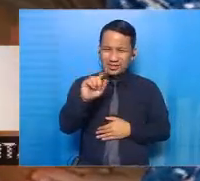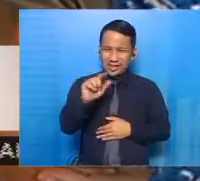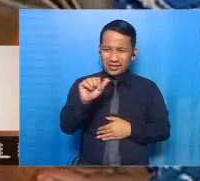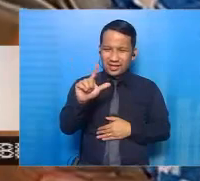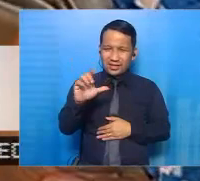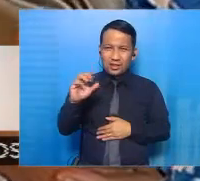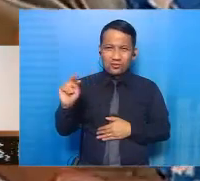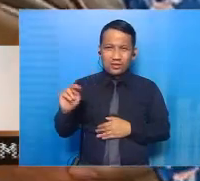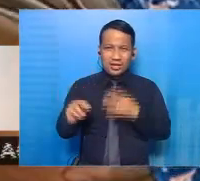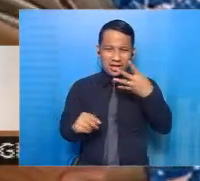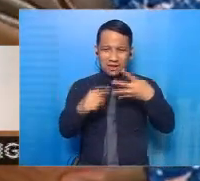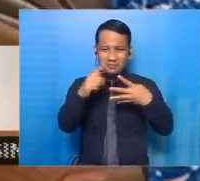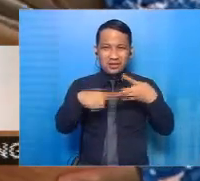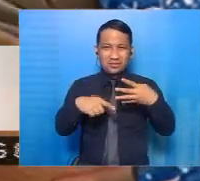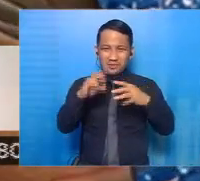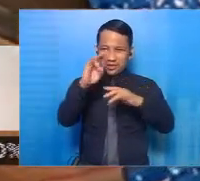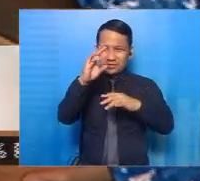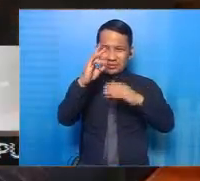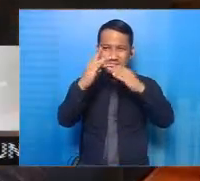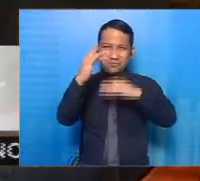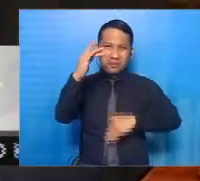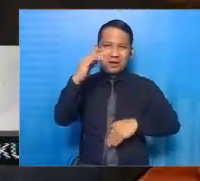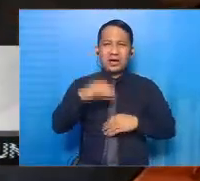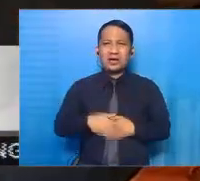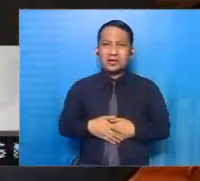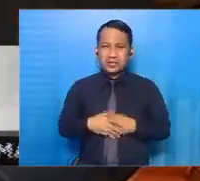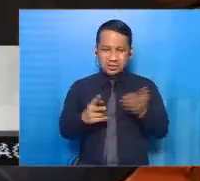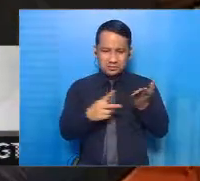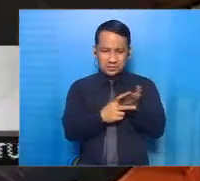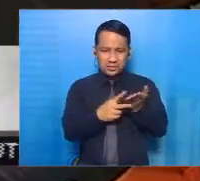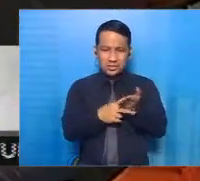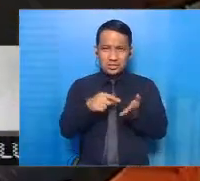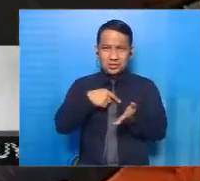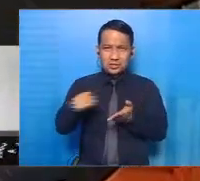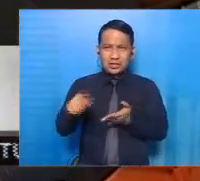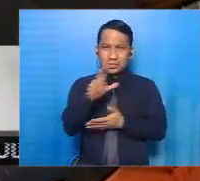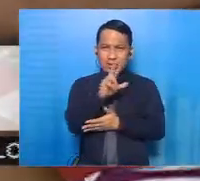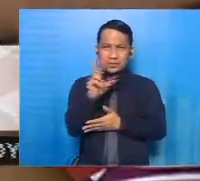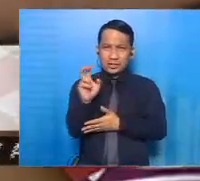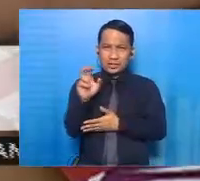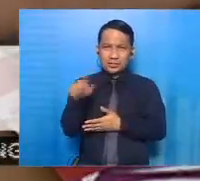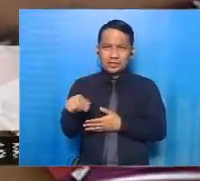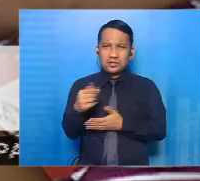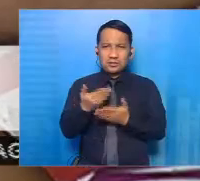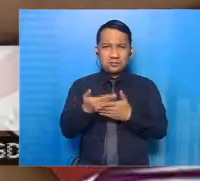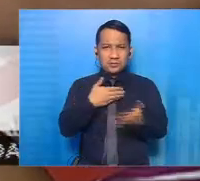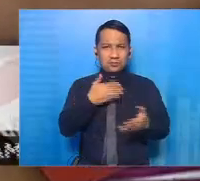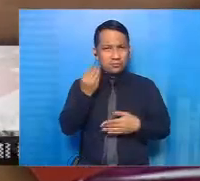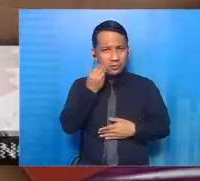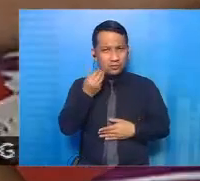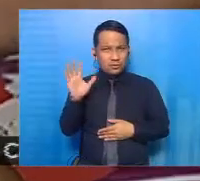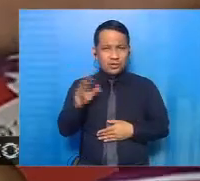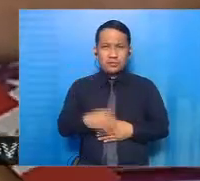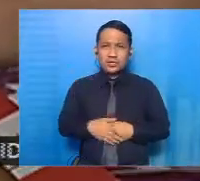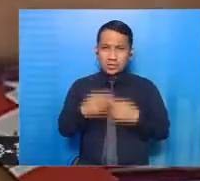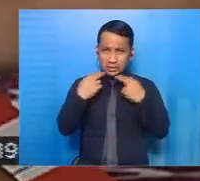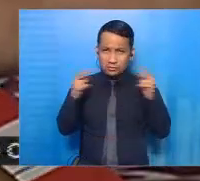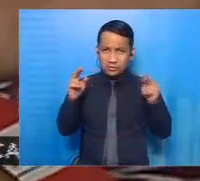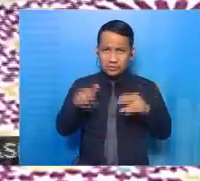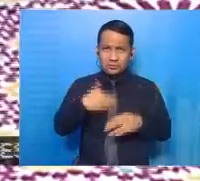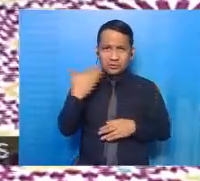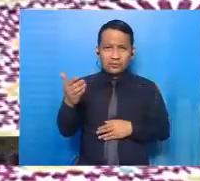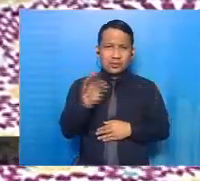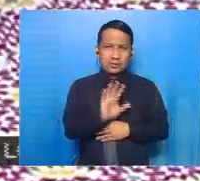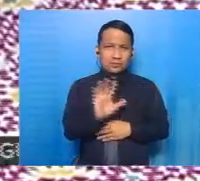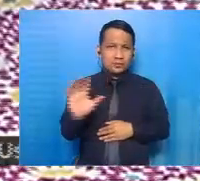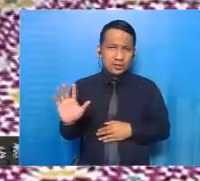Mga minor de edad, inisyuhan sila ng ticket at pinagmulta ng 300 piso bago sila pinauwi. Nagbabalita mula